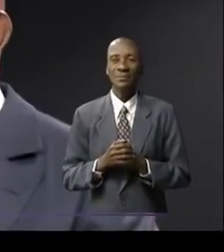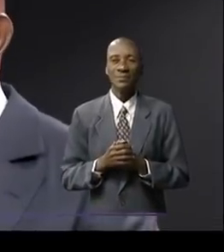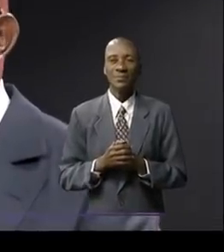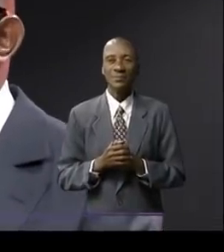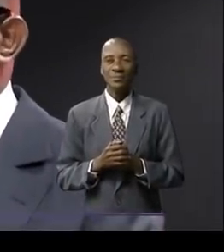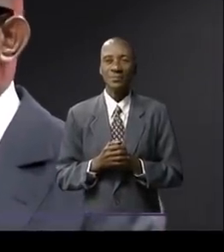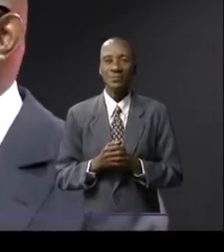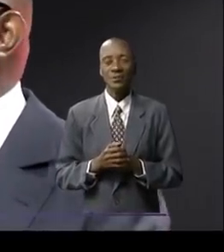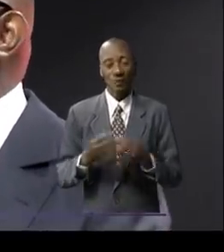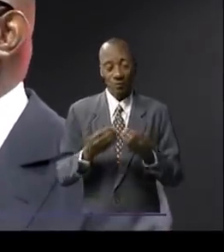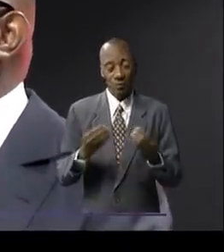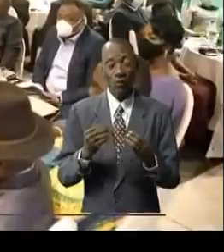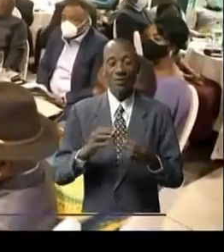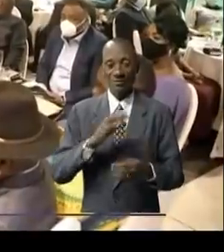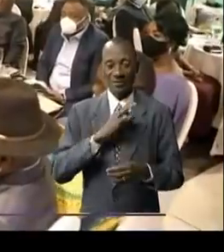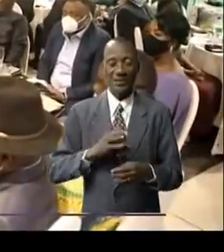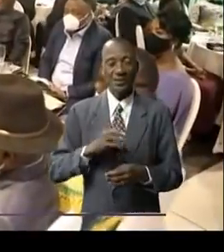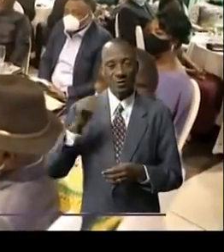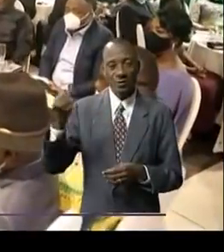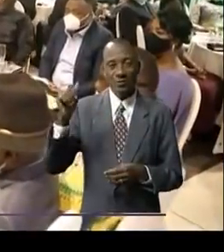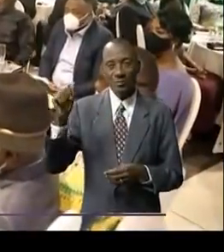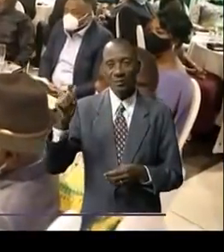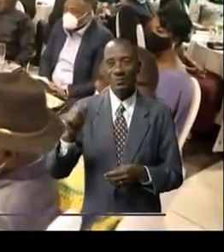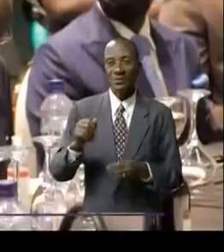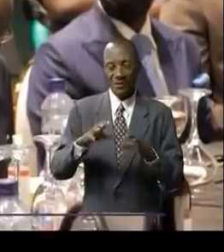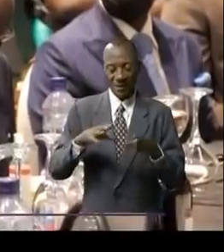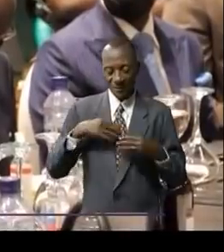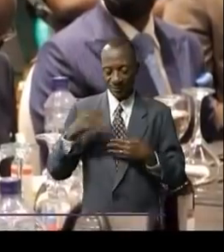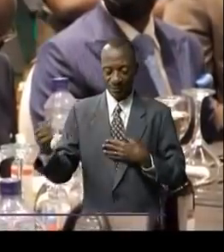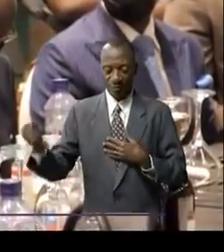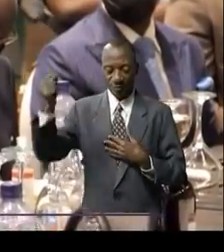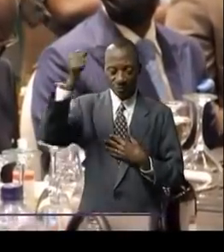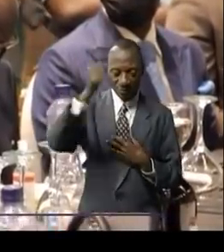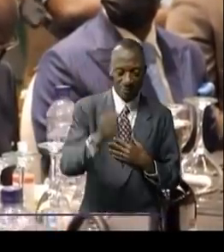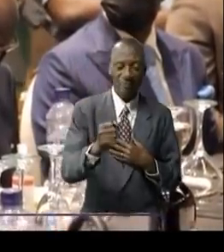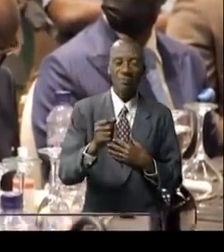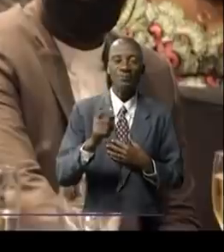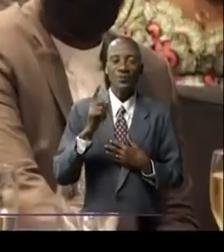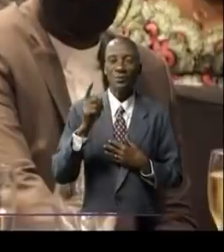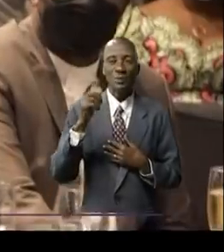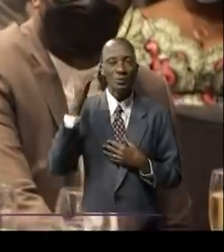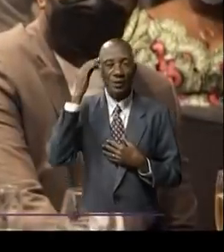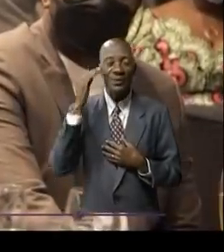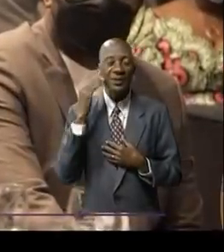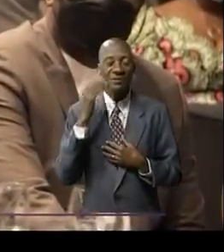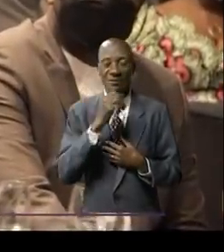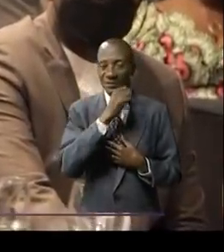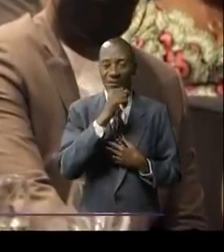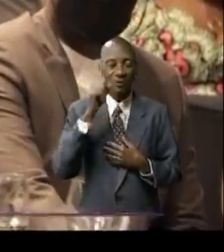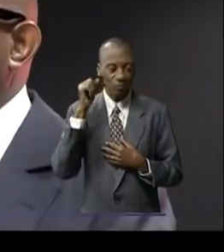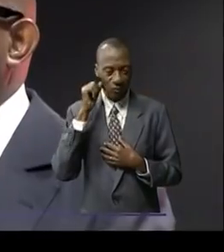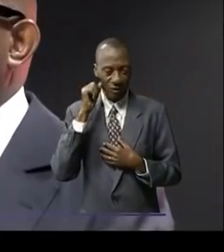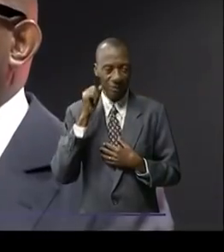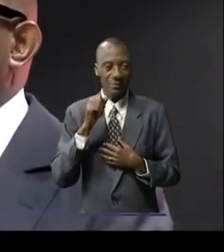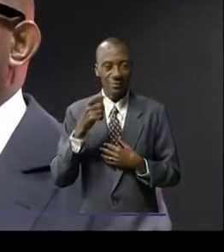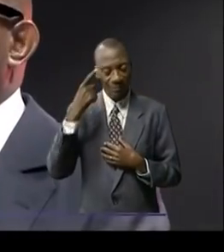par sa nomination en ma personne, en qualité de Premier